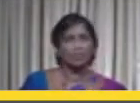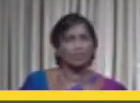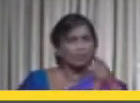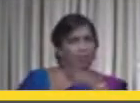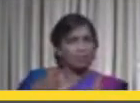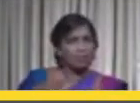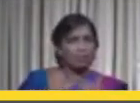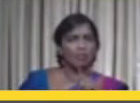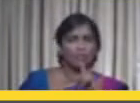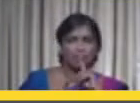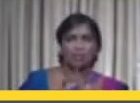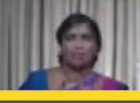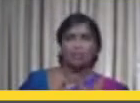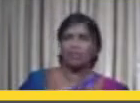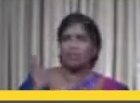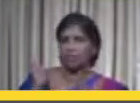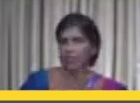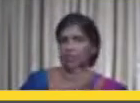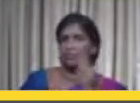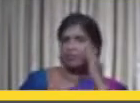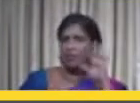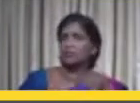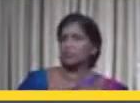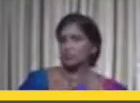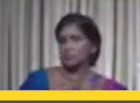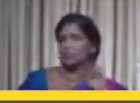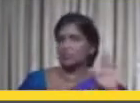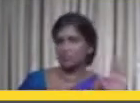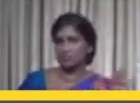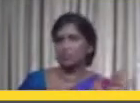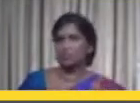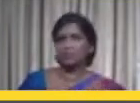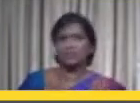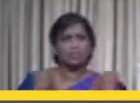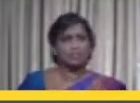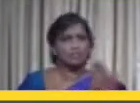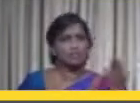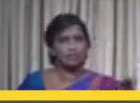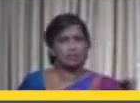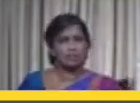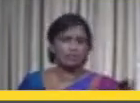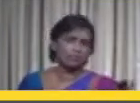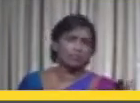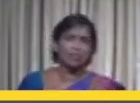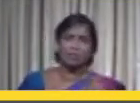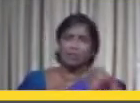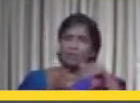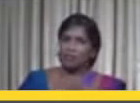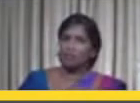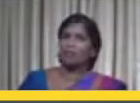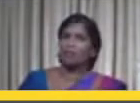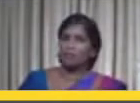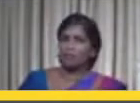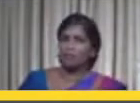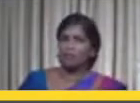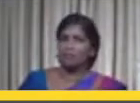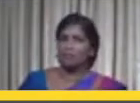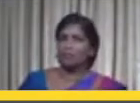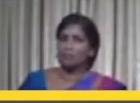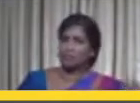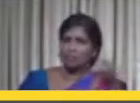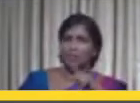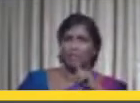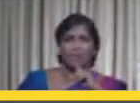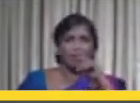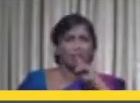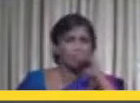अरगा मंगिता अभी ऐतिदेमो कांता संसदेट मे सभापति तुम्हें अतु मे सभा अतुले प्रसिद्ध नत्ता कथानायक